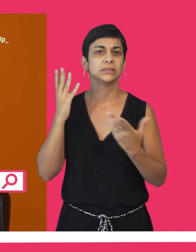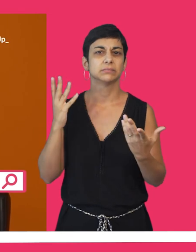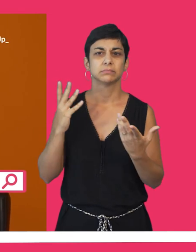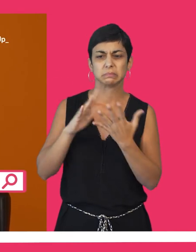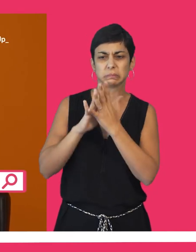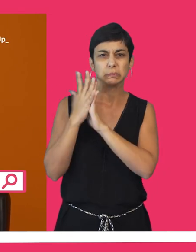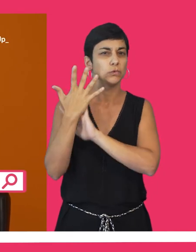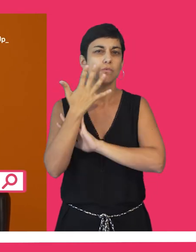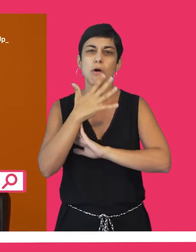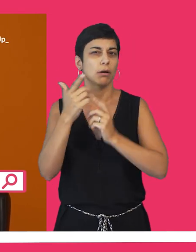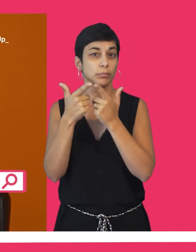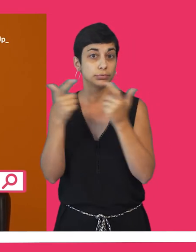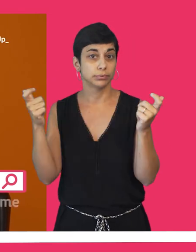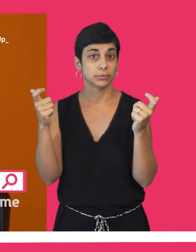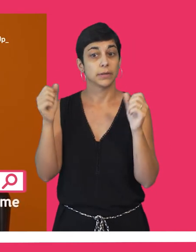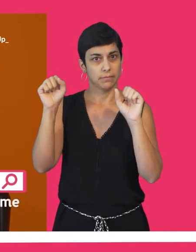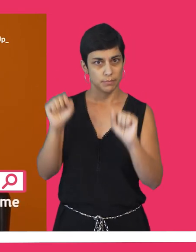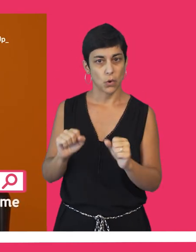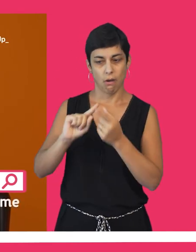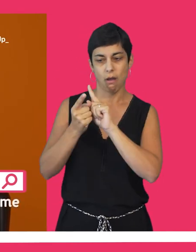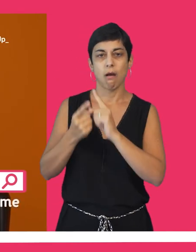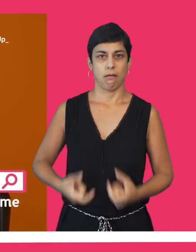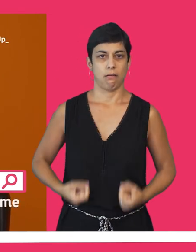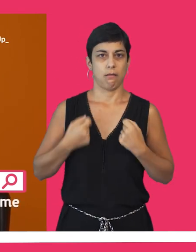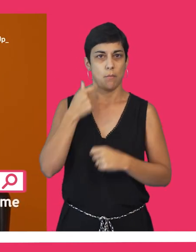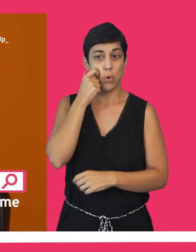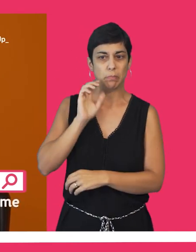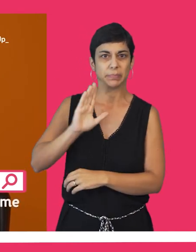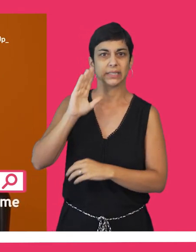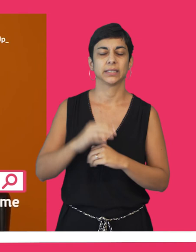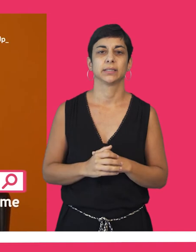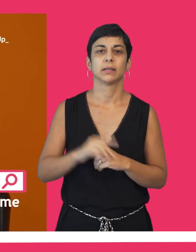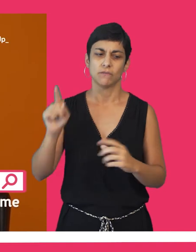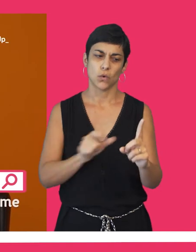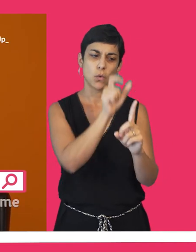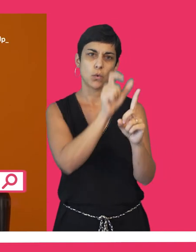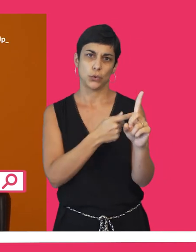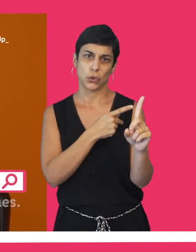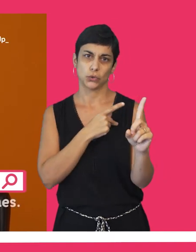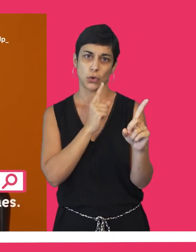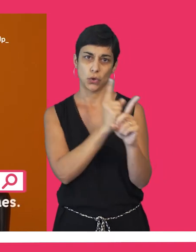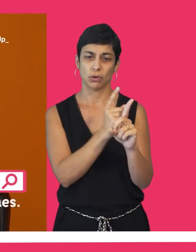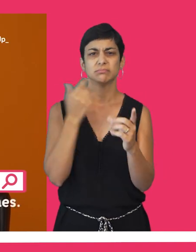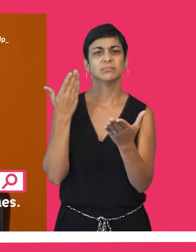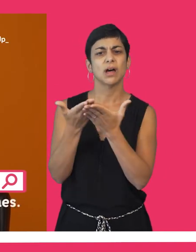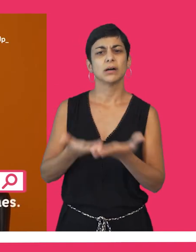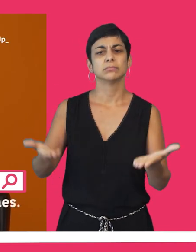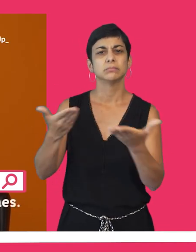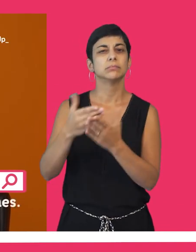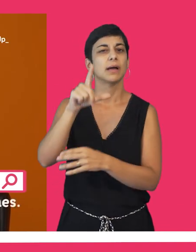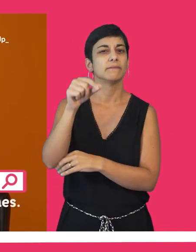avoir une quelconque modification, alors qu'il est possible qu'il devienne un mélanome, et dans ces cas-là, il faut consulter. Ça concerne à peu